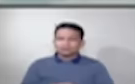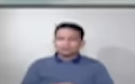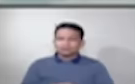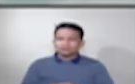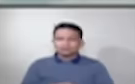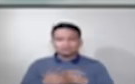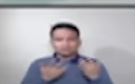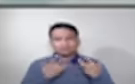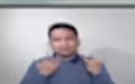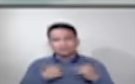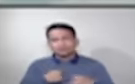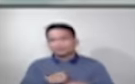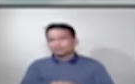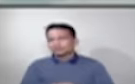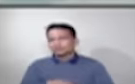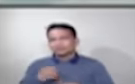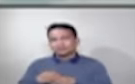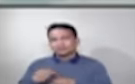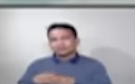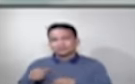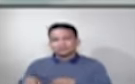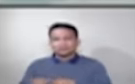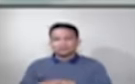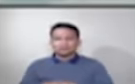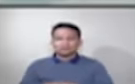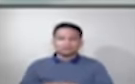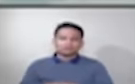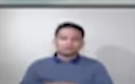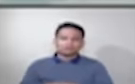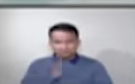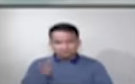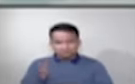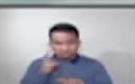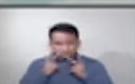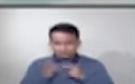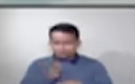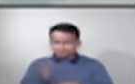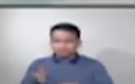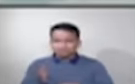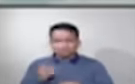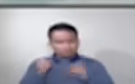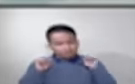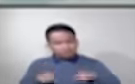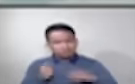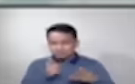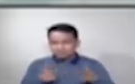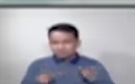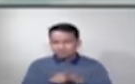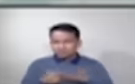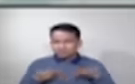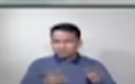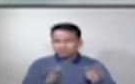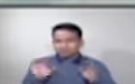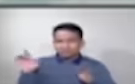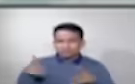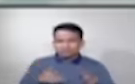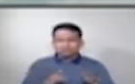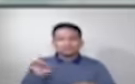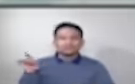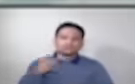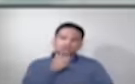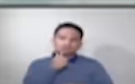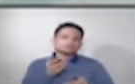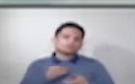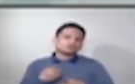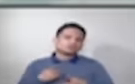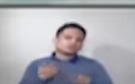Maawa ka naman. Ako yung hirap din naman, hindi ko nga nakakasama yung bata eh. Hindi naman kita pinagbawalan, di ba? Kasi ayaw mo puntahan.